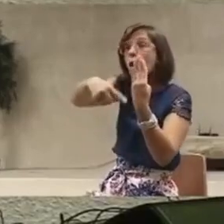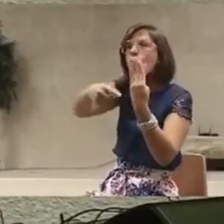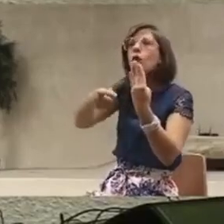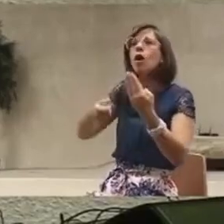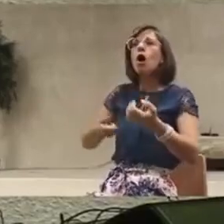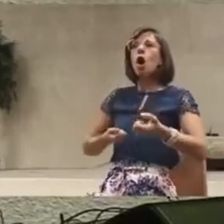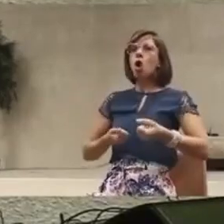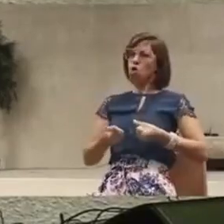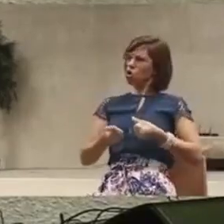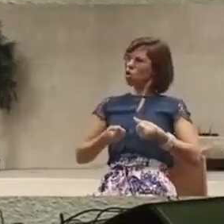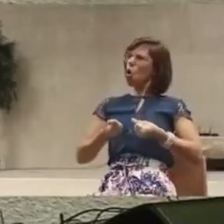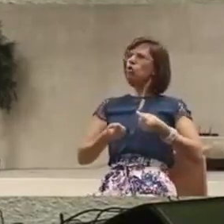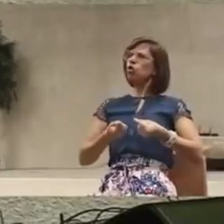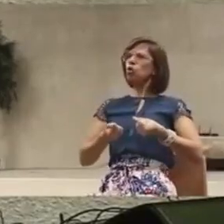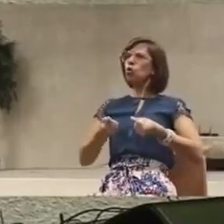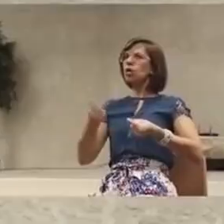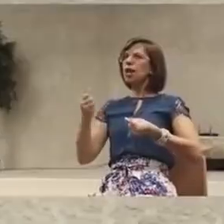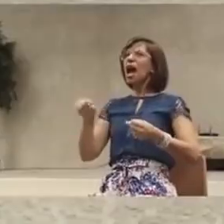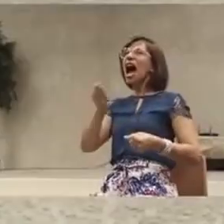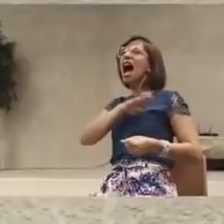Dieu sont fils.